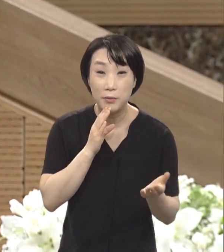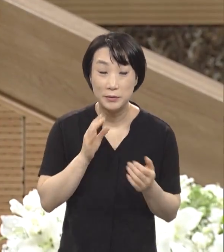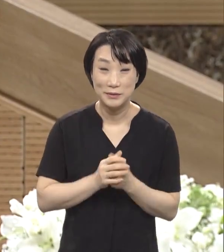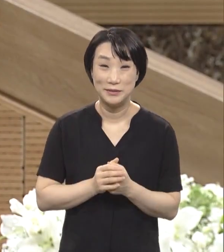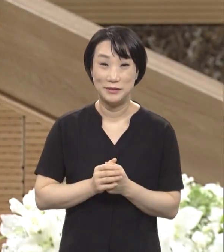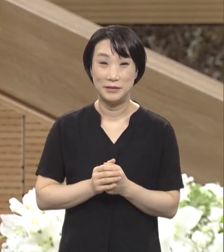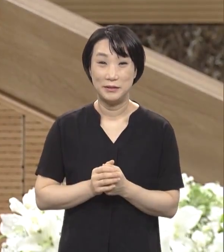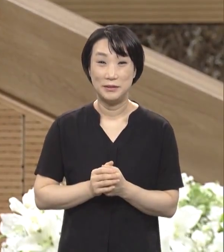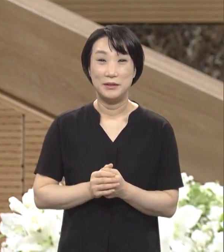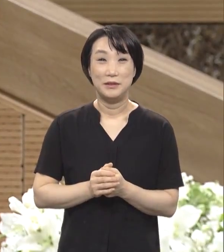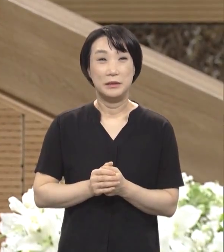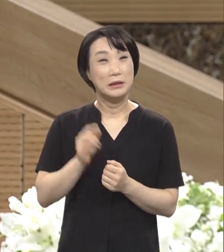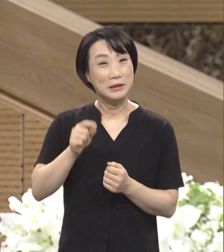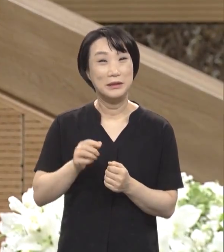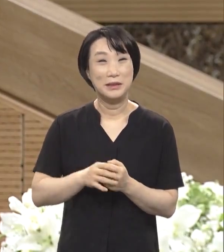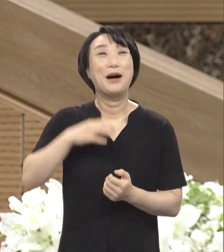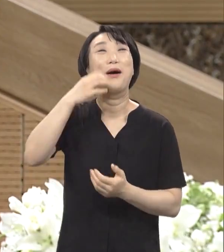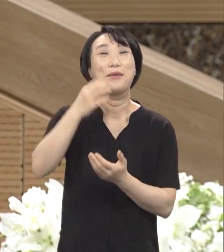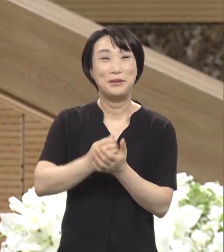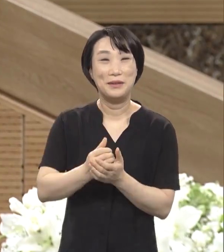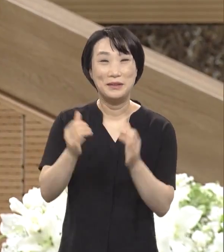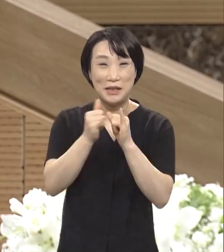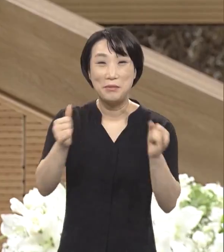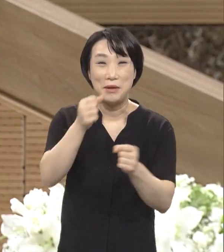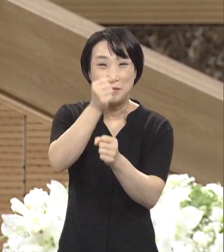사람들이 만든 찬양 가다가